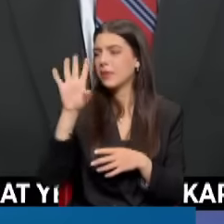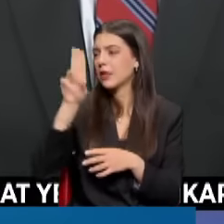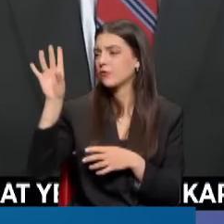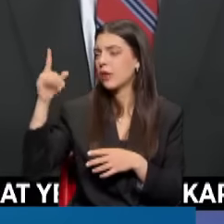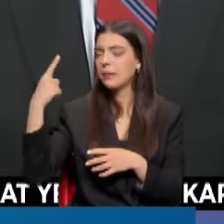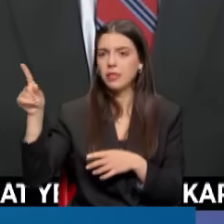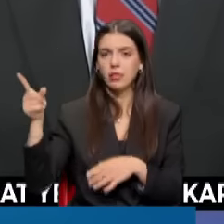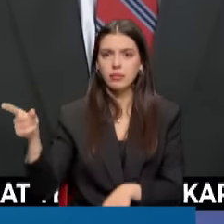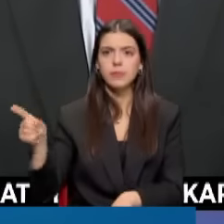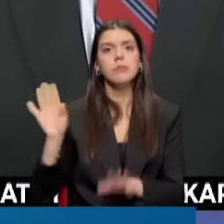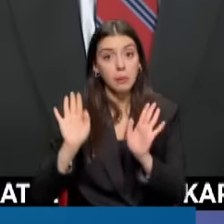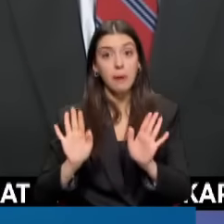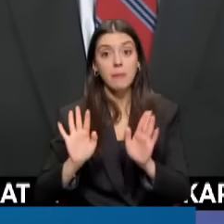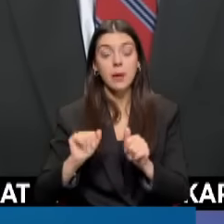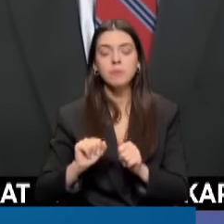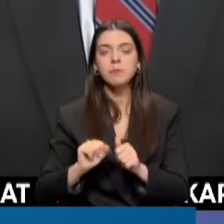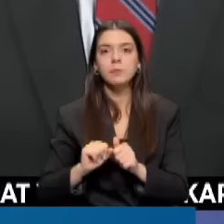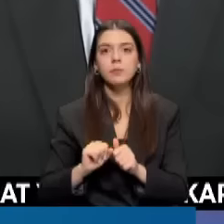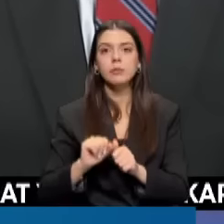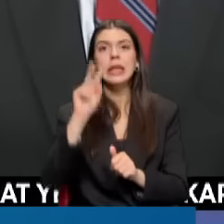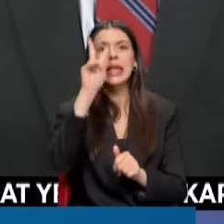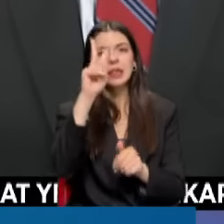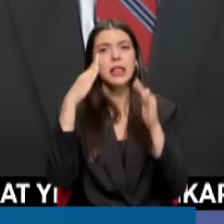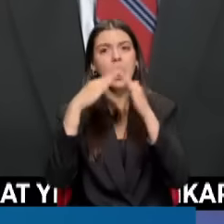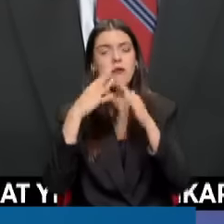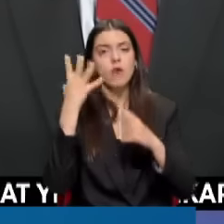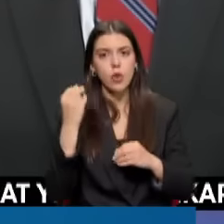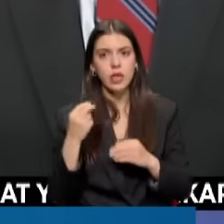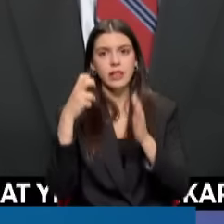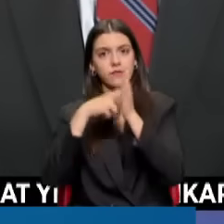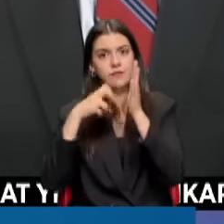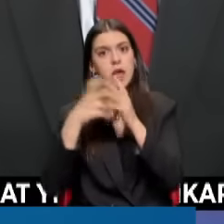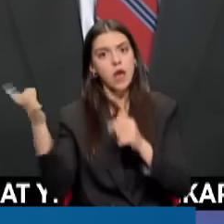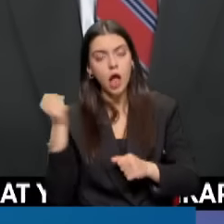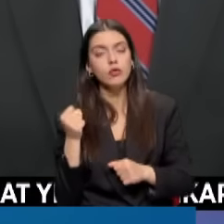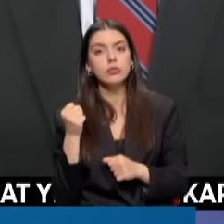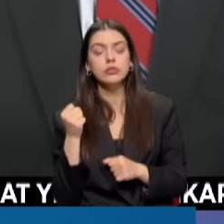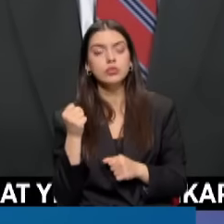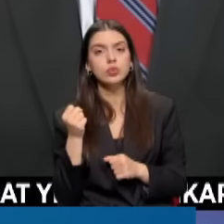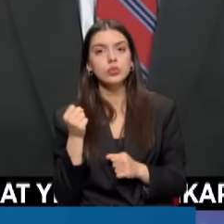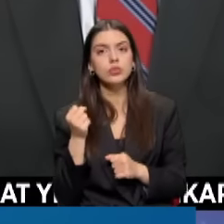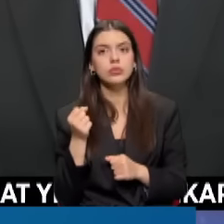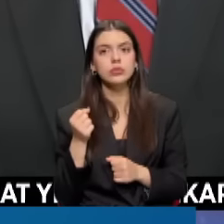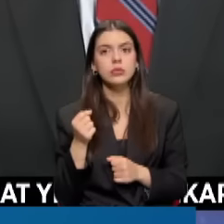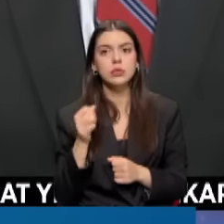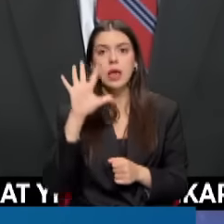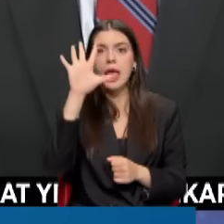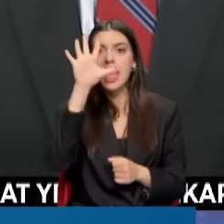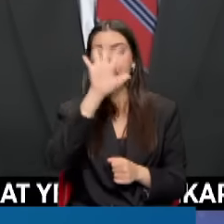L tamam mı iki tane evi olandan vergi alıyorsunuz 50 milyon 100